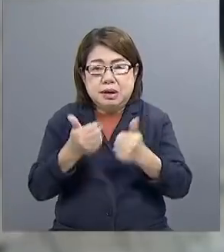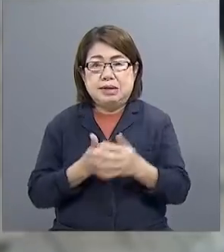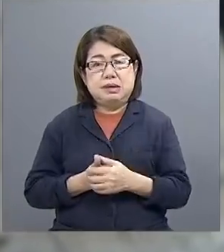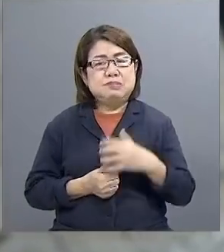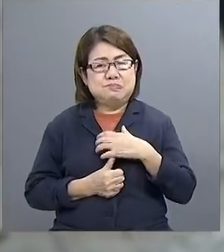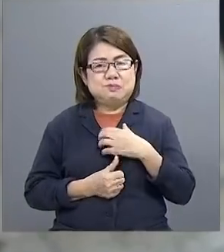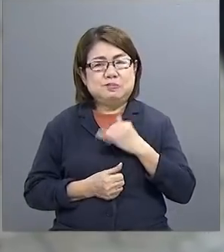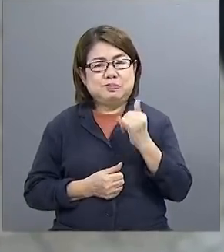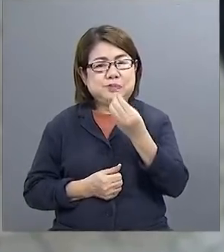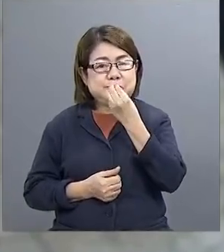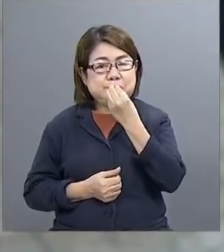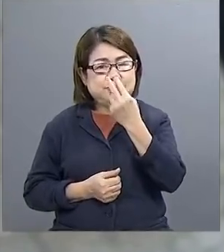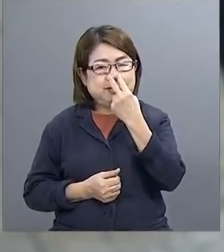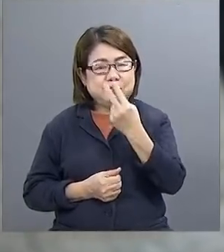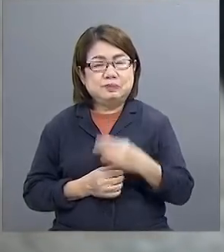คะอ่ะ